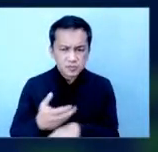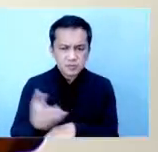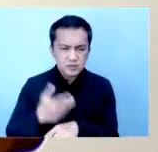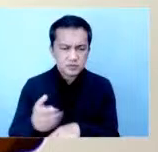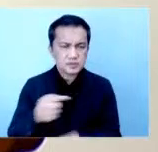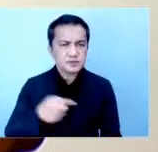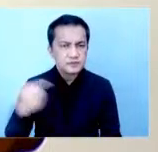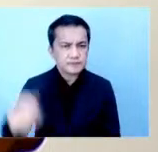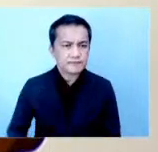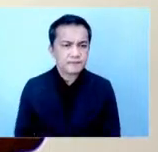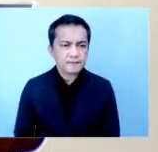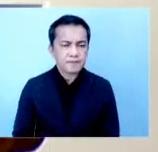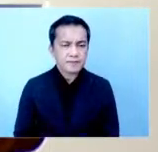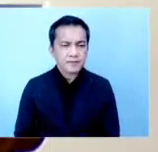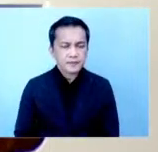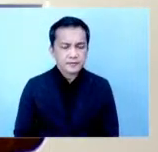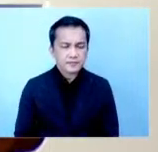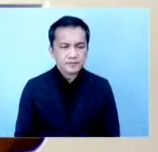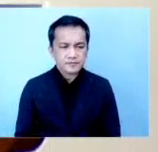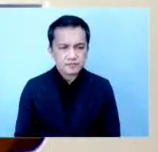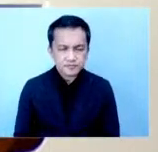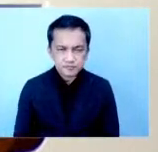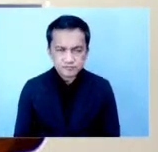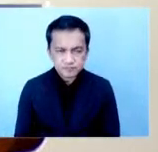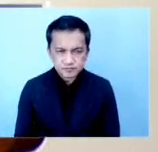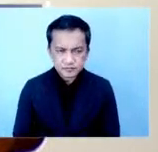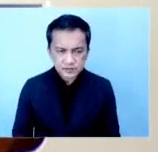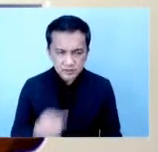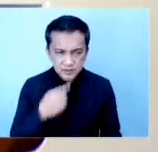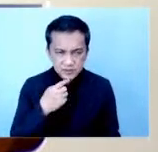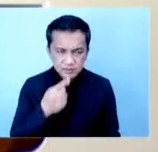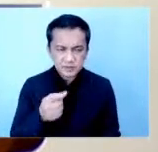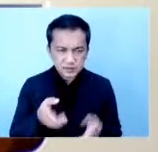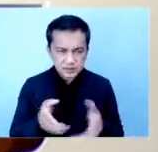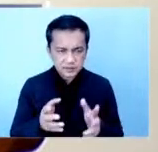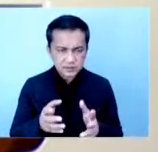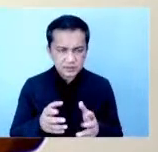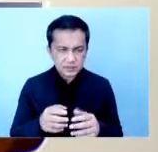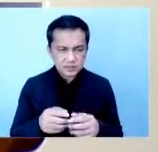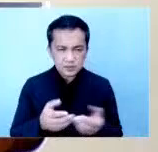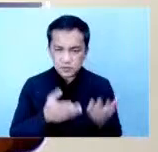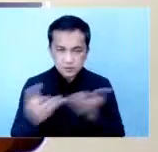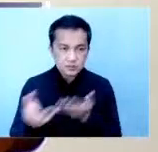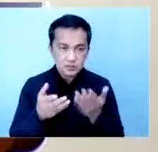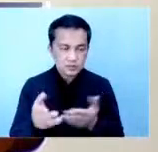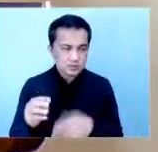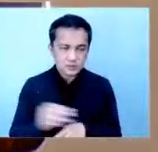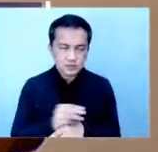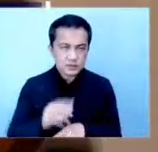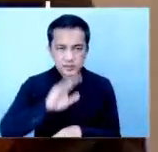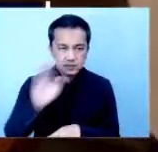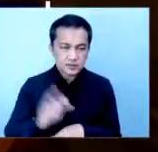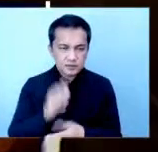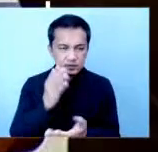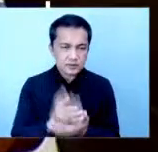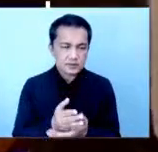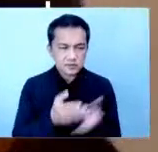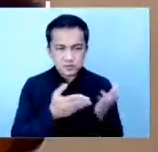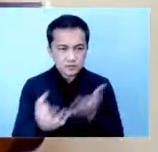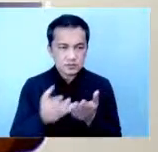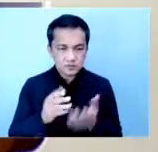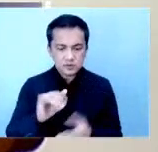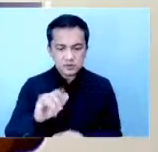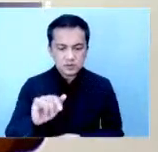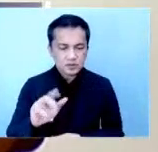China? Let me just state that our resupply missions will never stop. Our resupply missions to Ayungin Shoal,